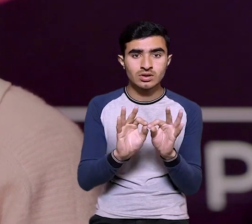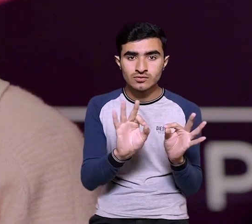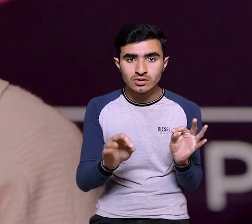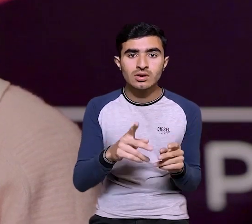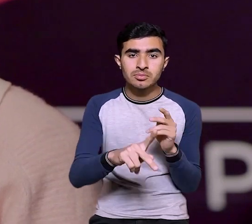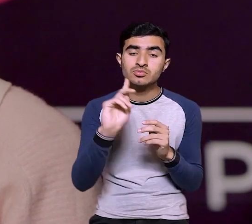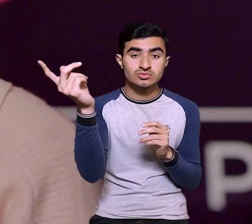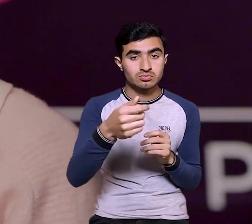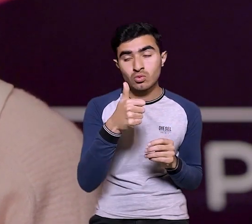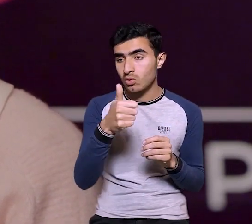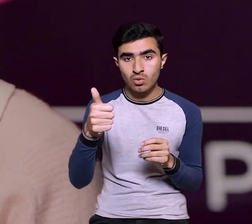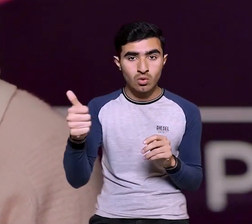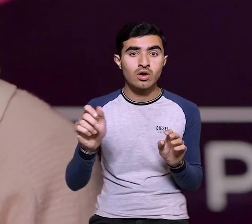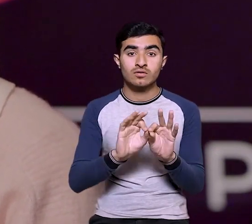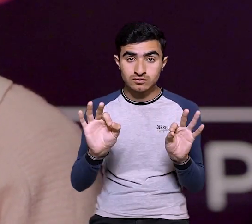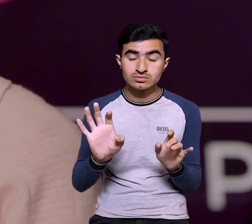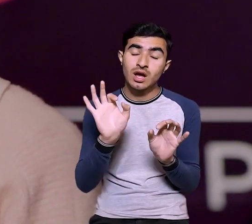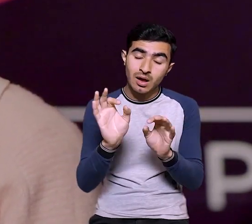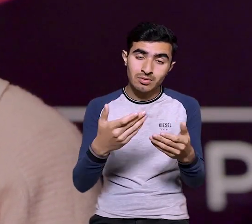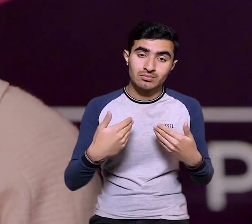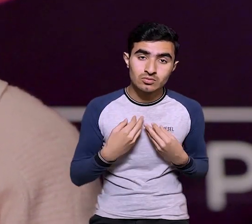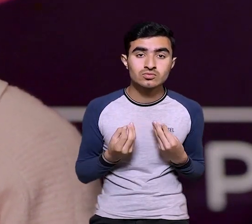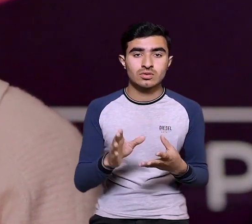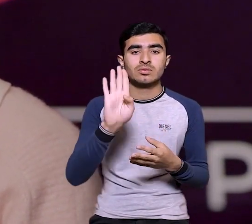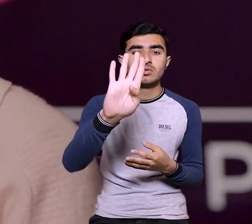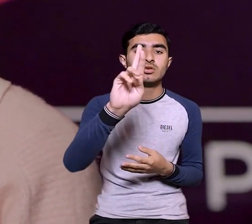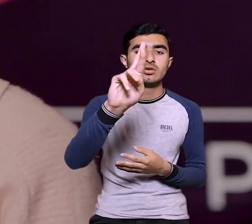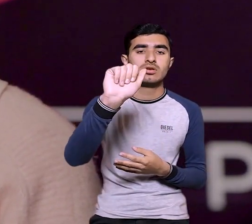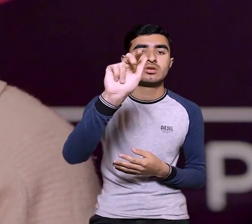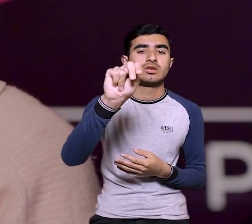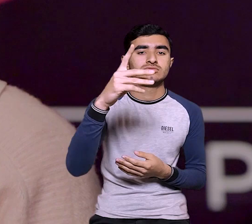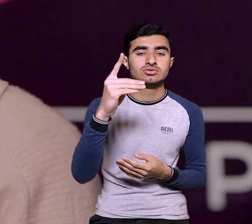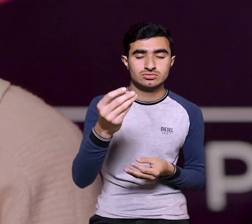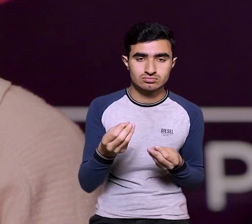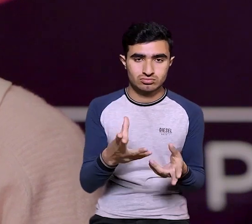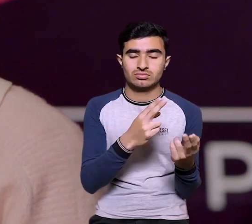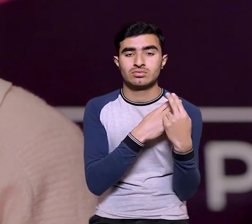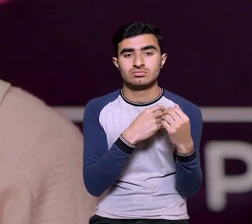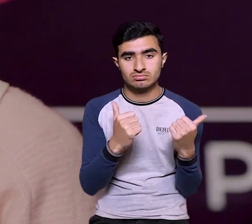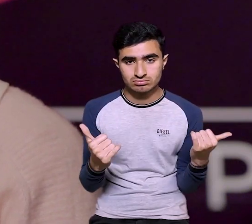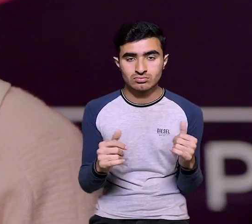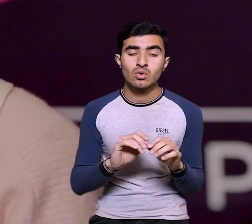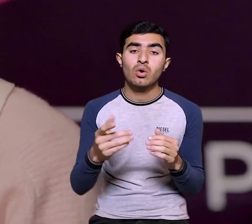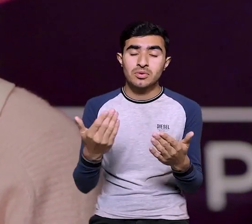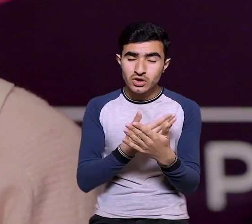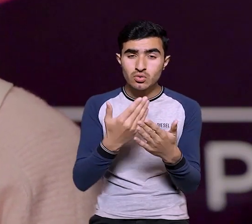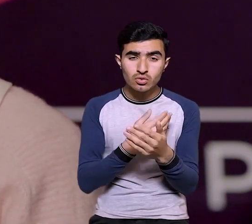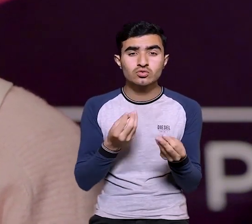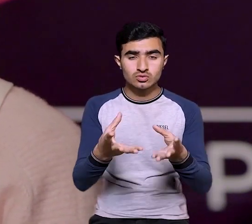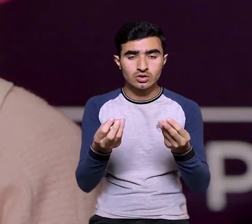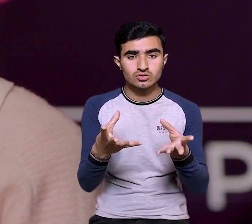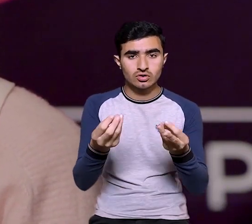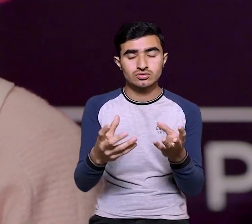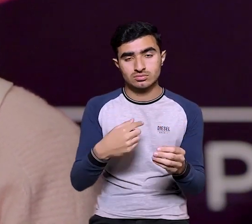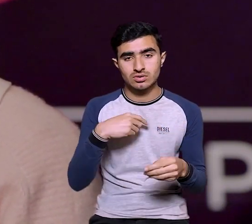became a brand and we became innovators कि हम हर चीज़ उधर नहीं स्टार्ट कर रहे थे, हम उधर लेप्रोस्कोपिक सर्जरी स्टार्ट कर रहे थे, बाईपास कर रहे थे,